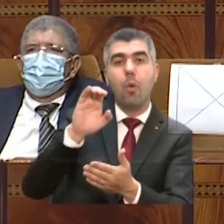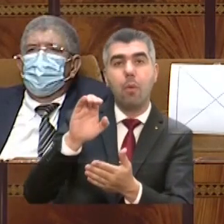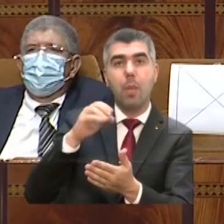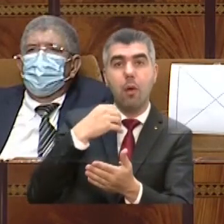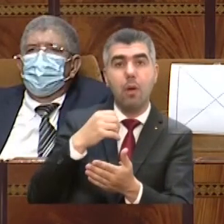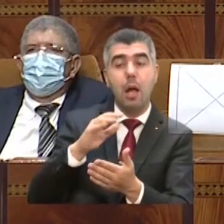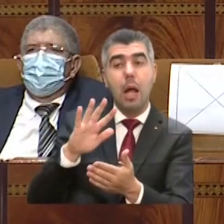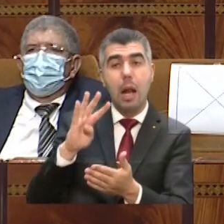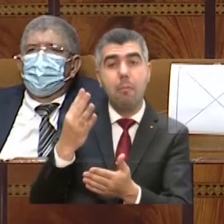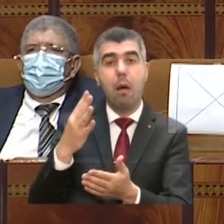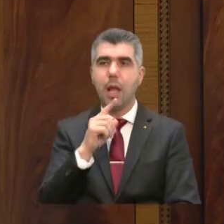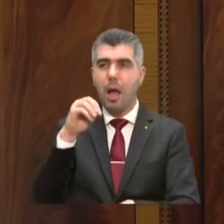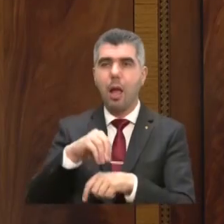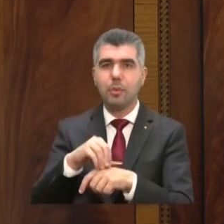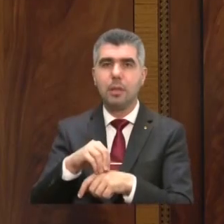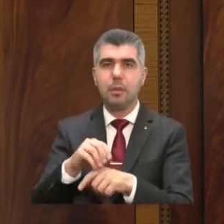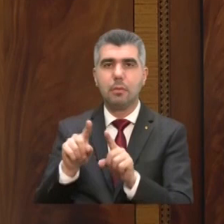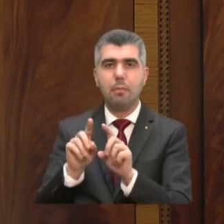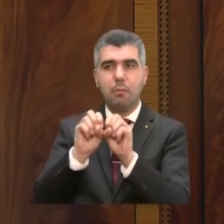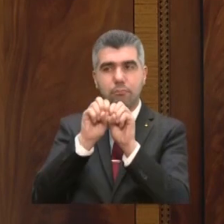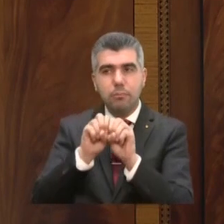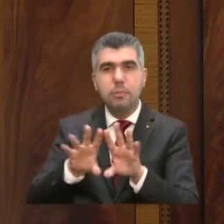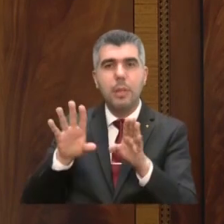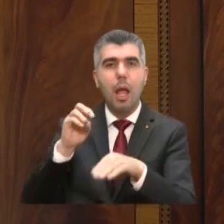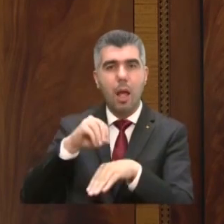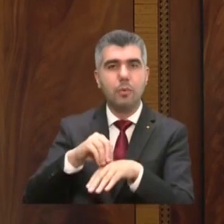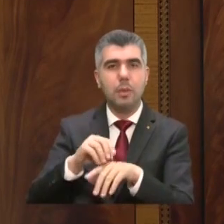ressurgir le cliché